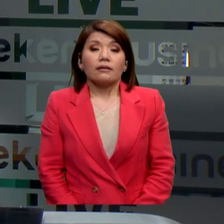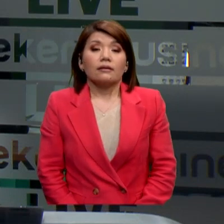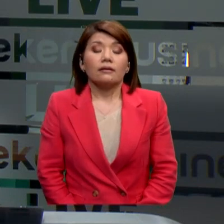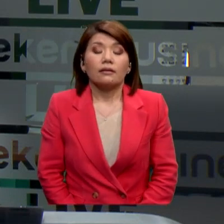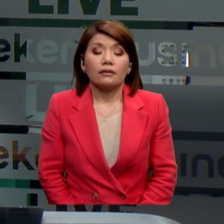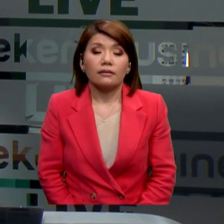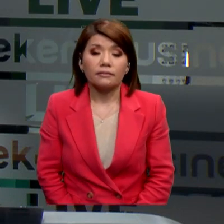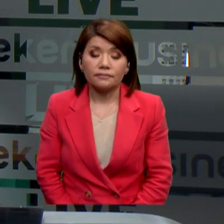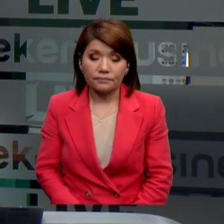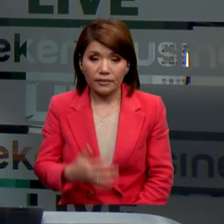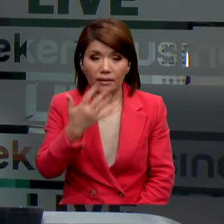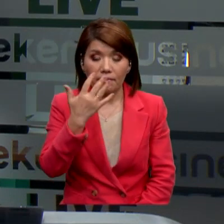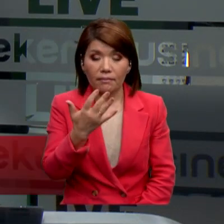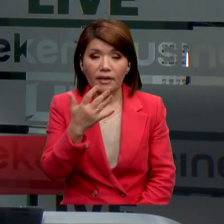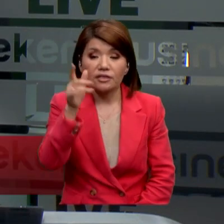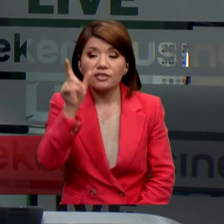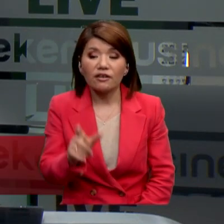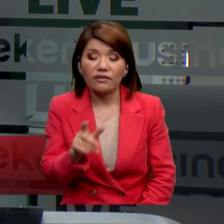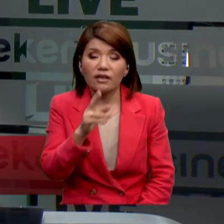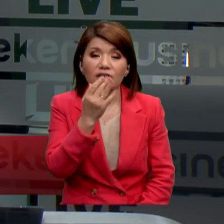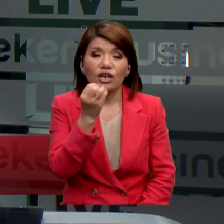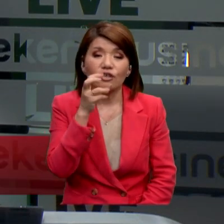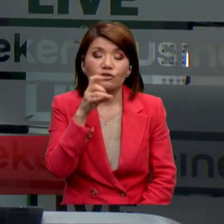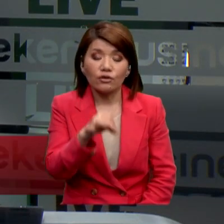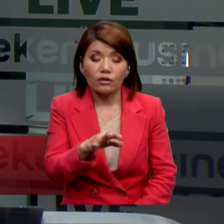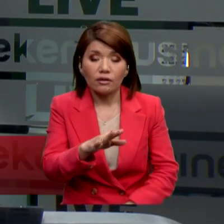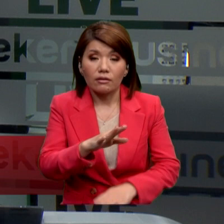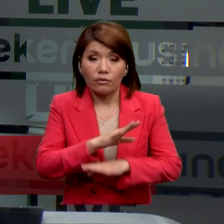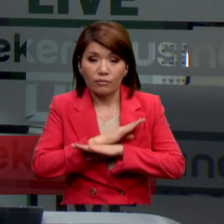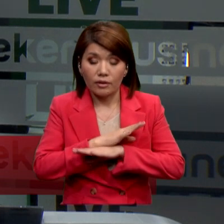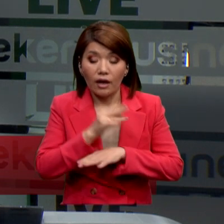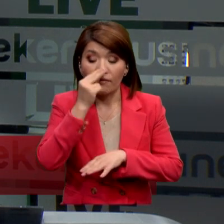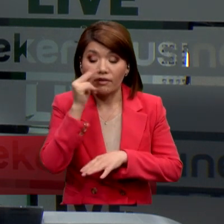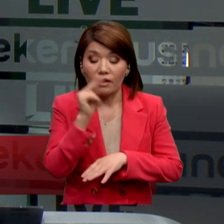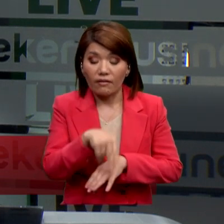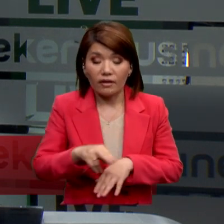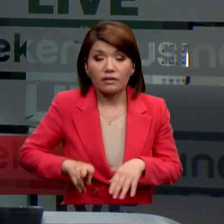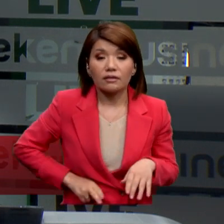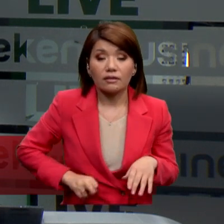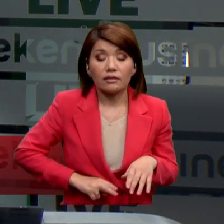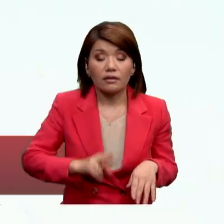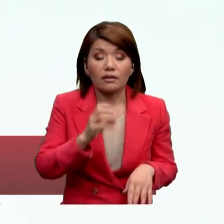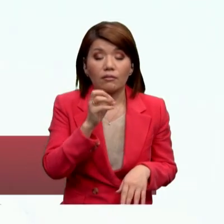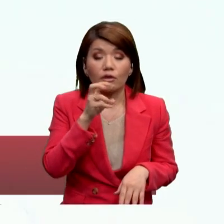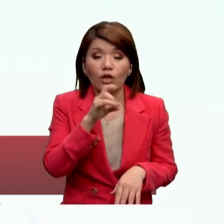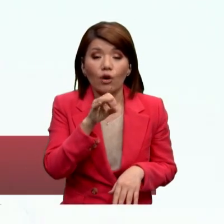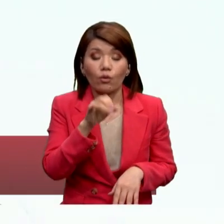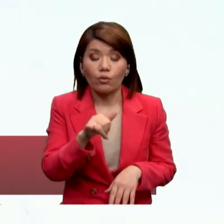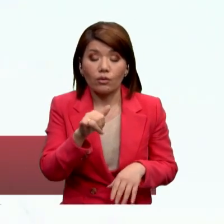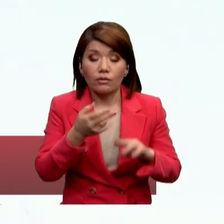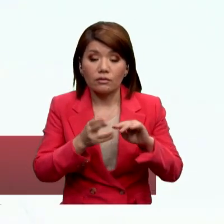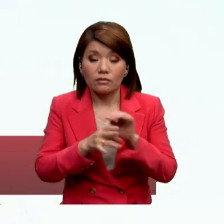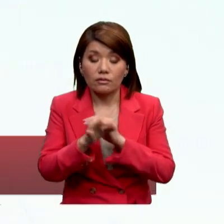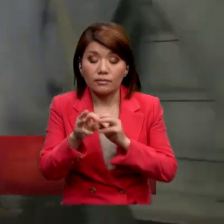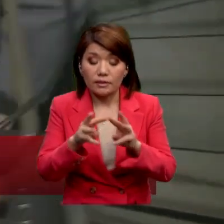в гибели пяти рабочих на шахте имени Ленина сто процентов виноват работодатель Арси ЛОР Metal Темиртау такое мнение привели